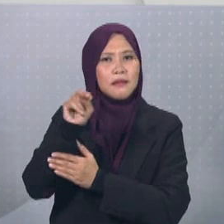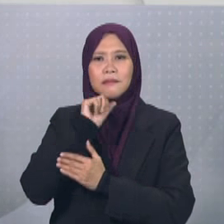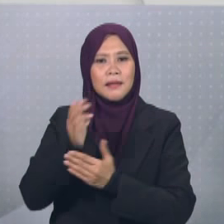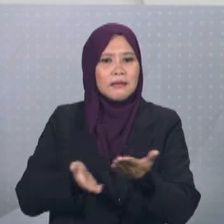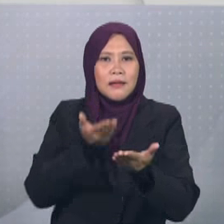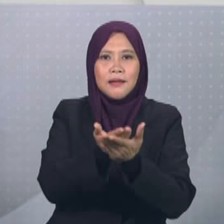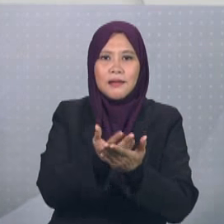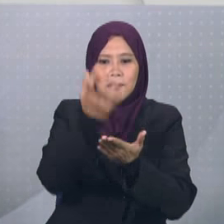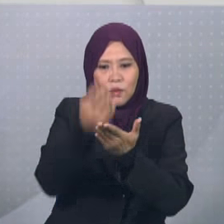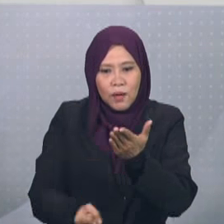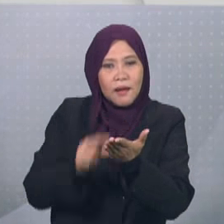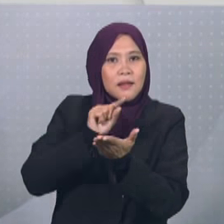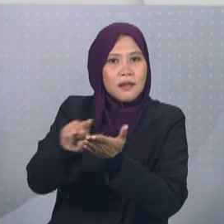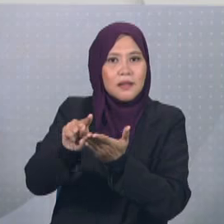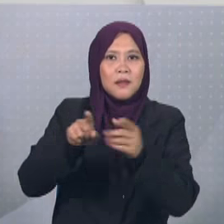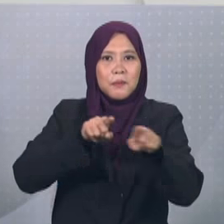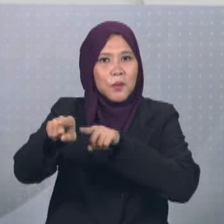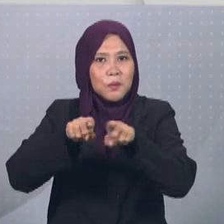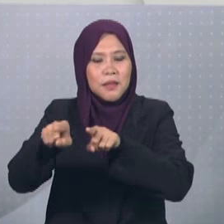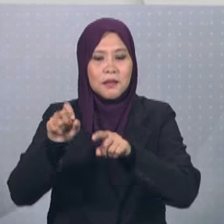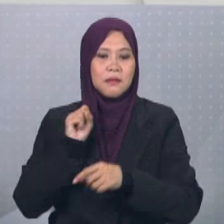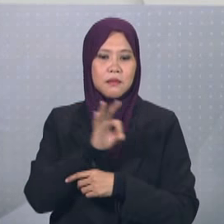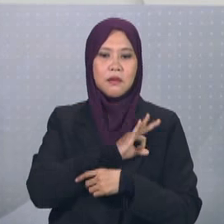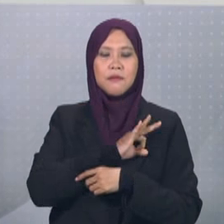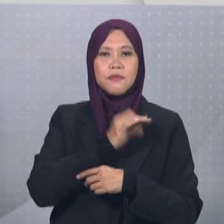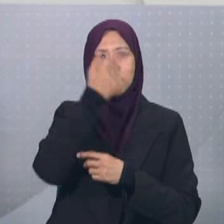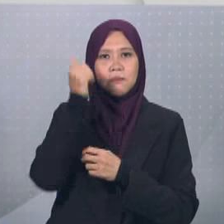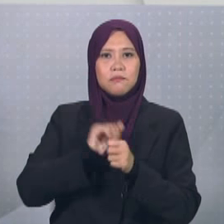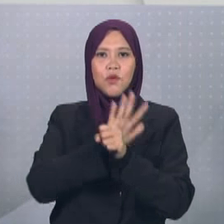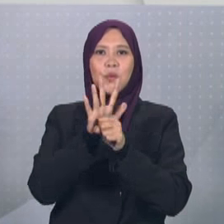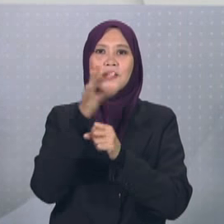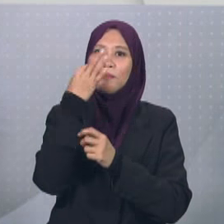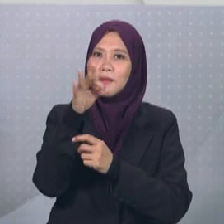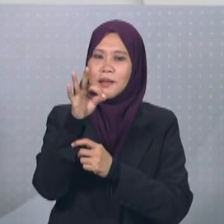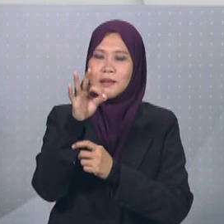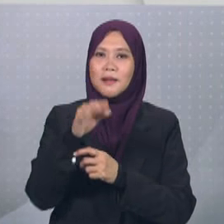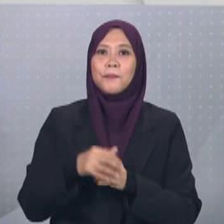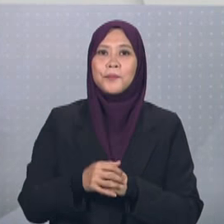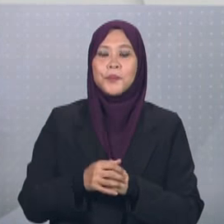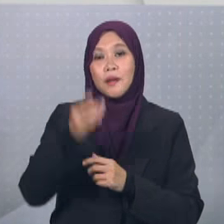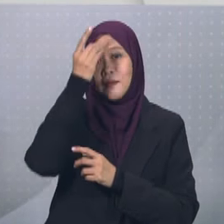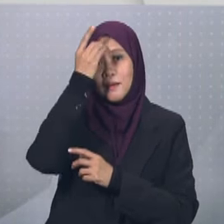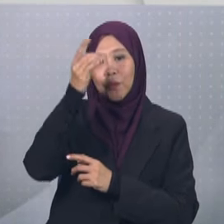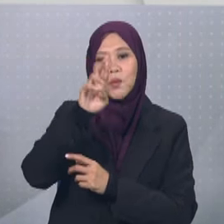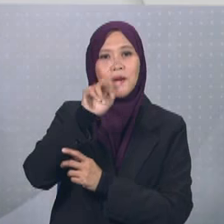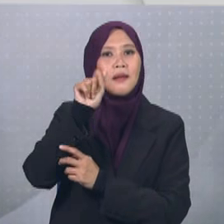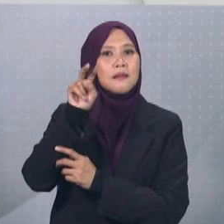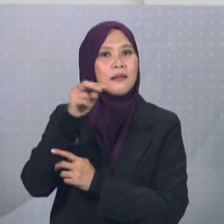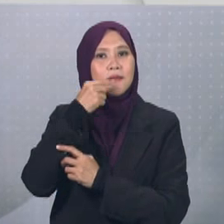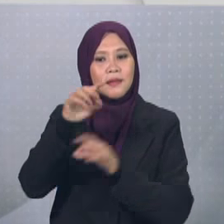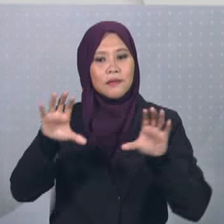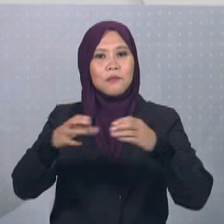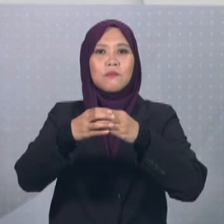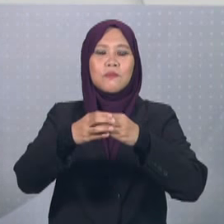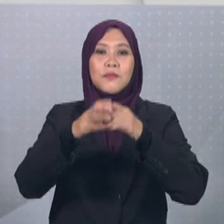untuk membuat pemotongan gaji ke atas pelumba dan kaki tangannya ekoran wabak pandemik COVID-19. Tambah Dato' Razlan, pasukannya